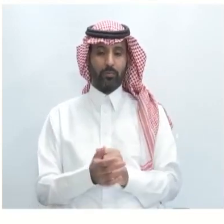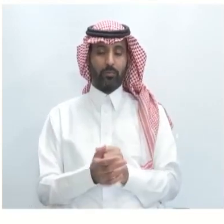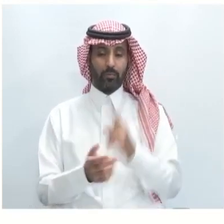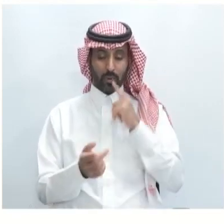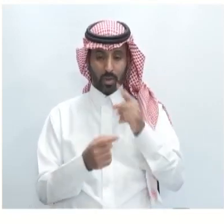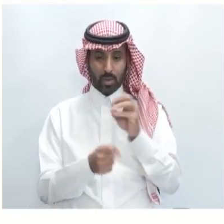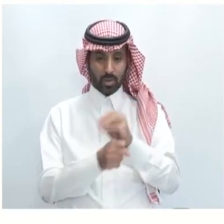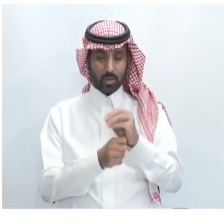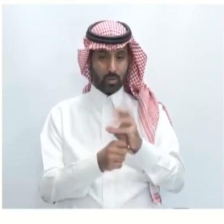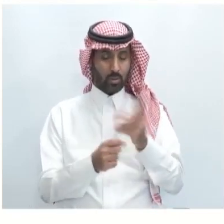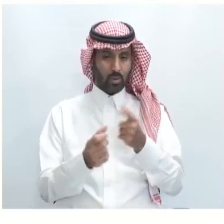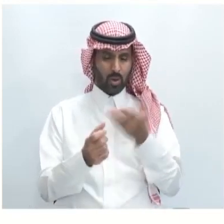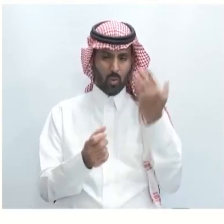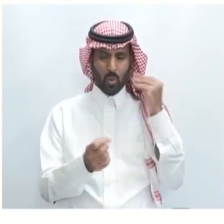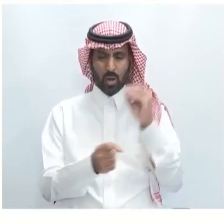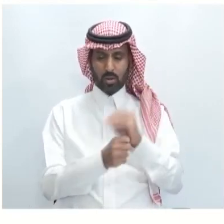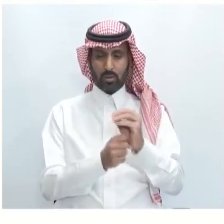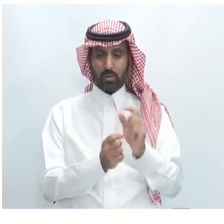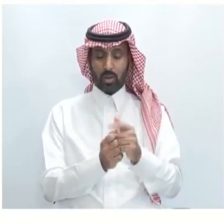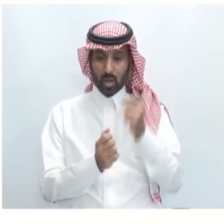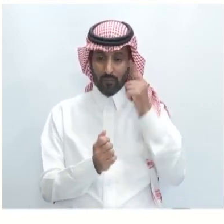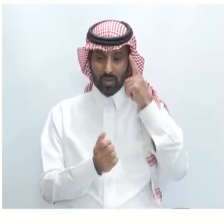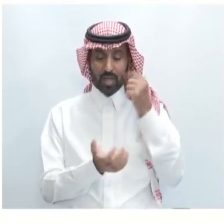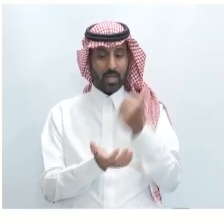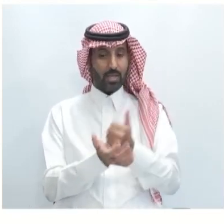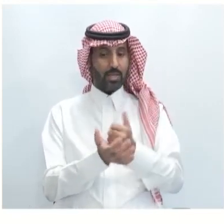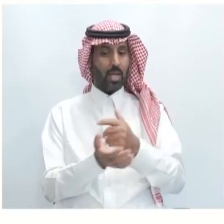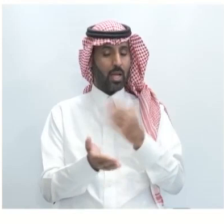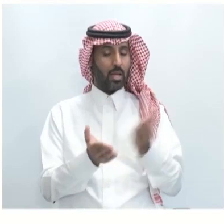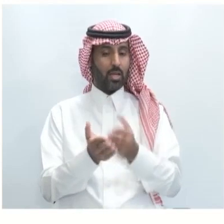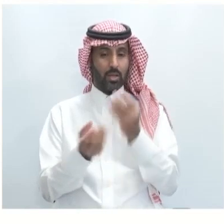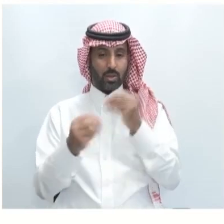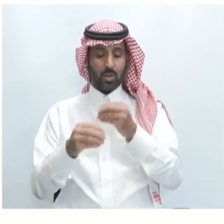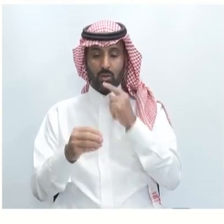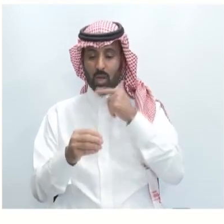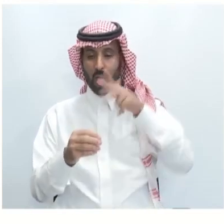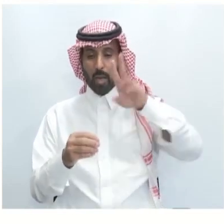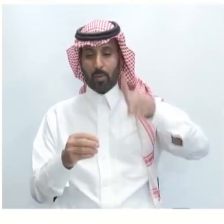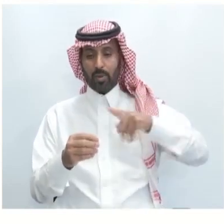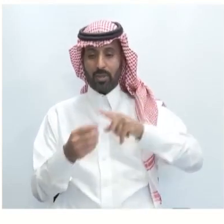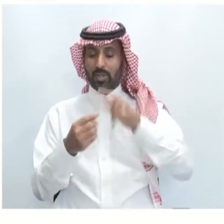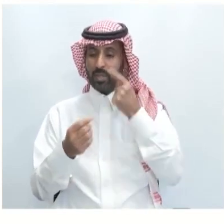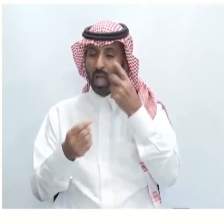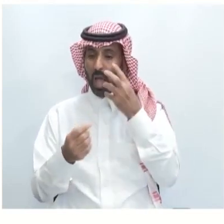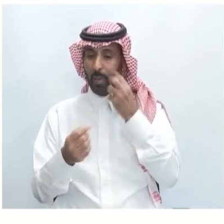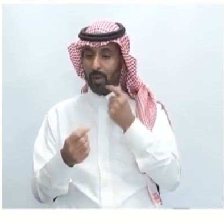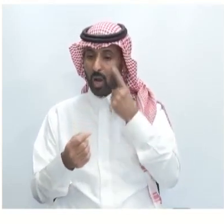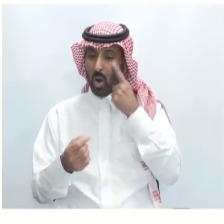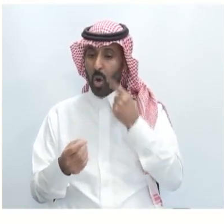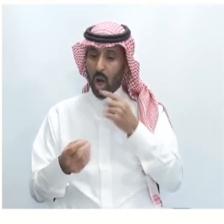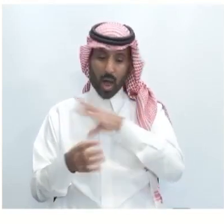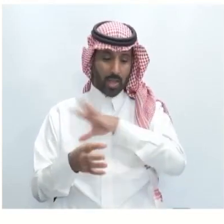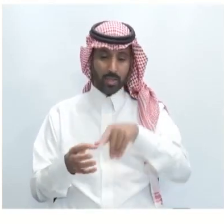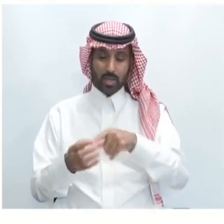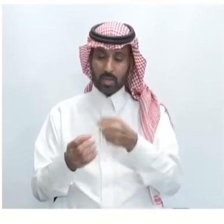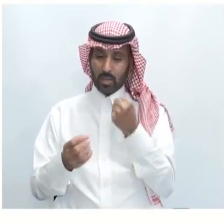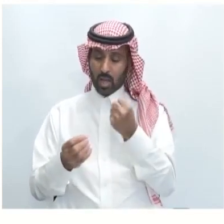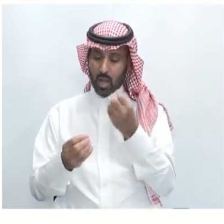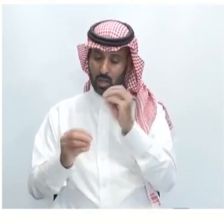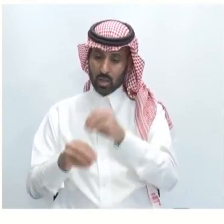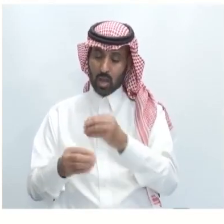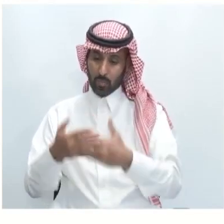لنناقش معا مثل ما تعودنا الفكره الرئيسه تزود الكربوهيدرات المخلوقات الحيه بالطاقه والمواد